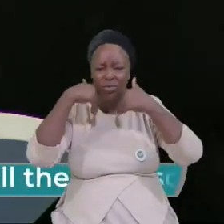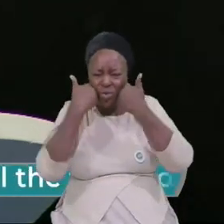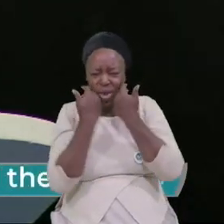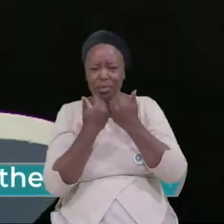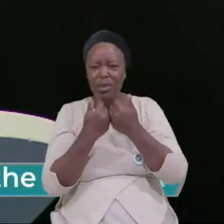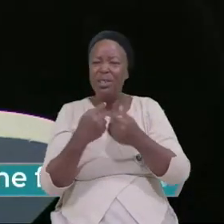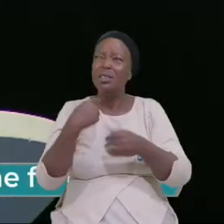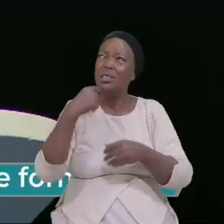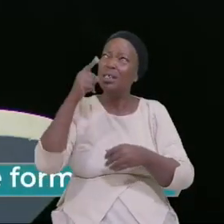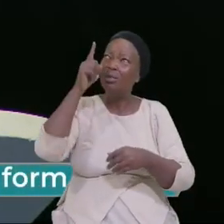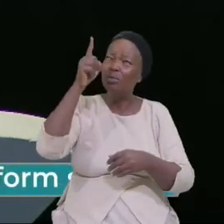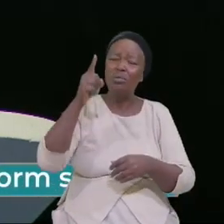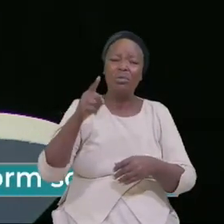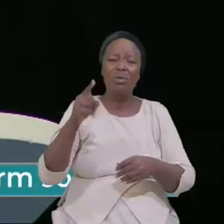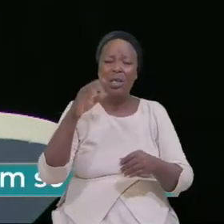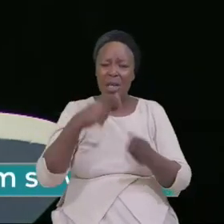Parlez-lui de la maladie.